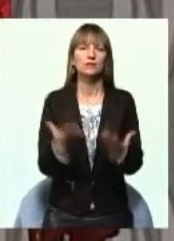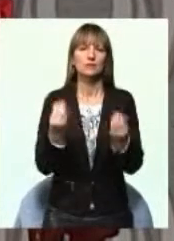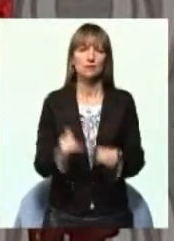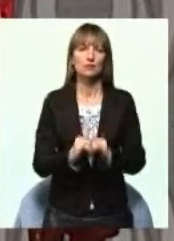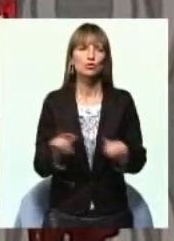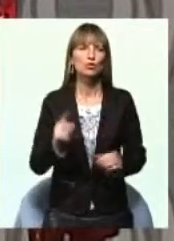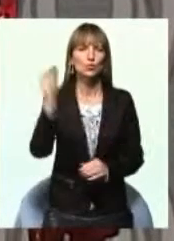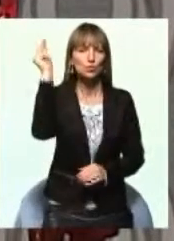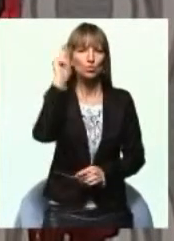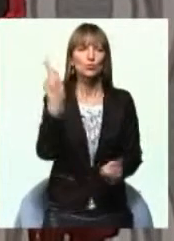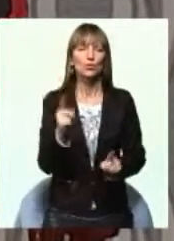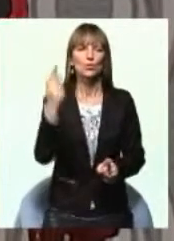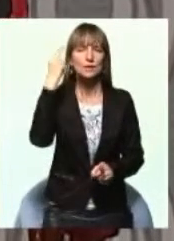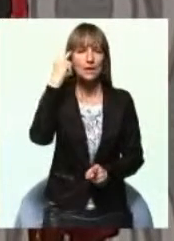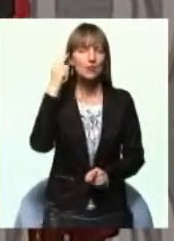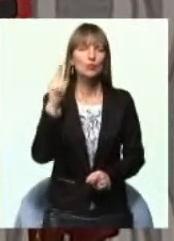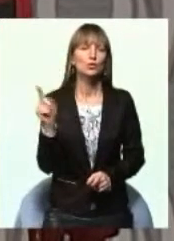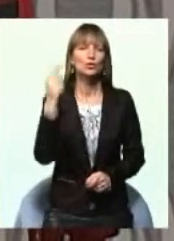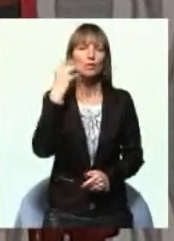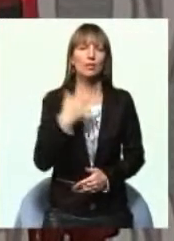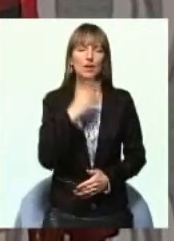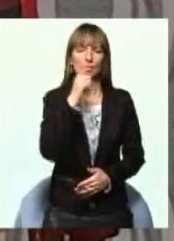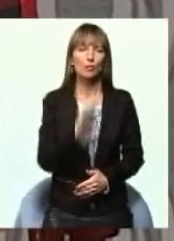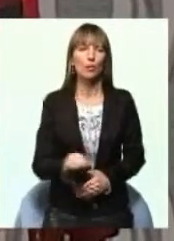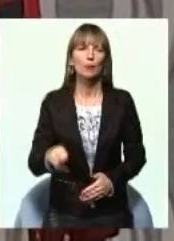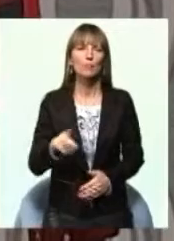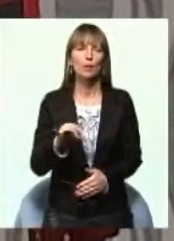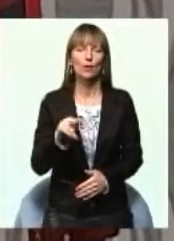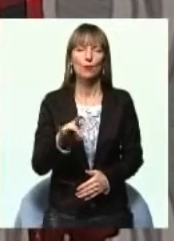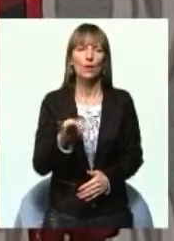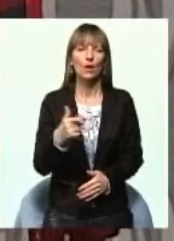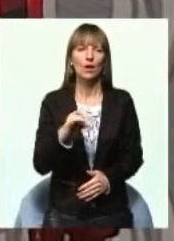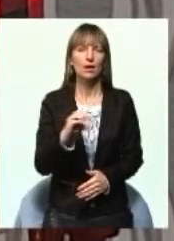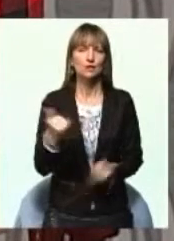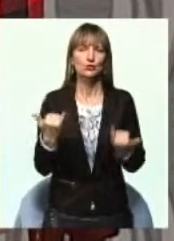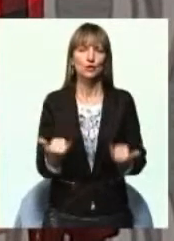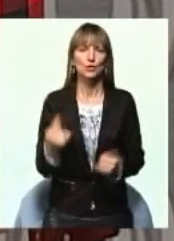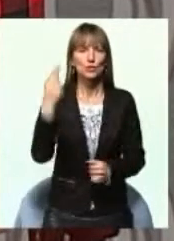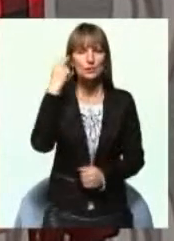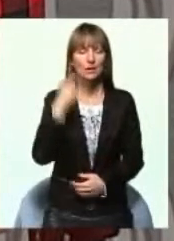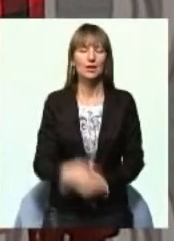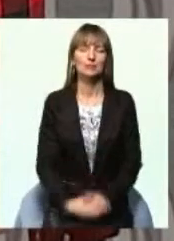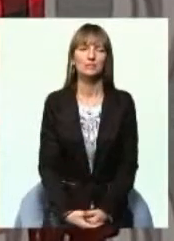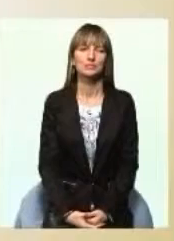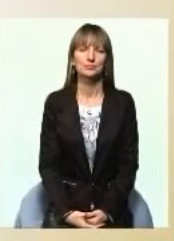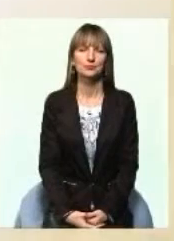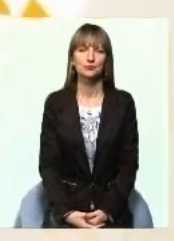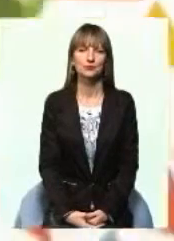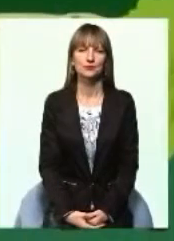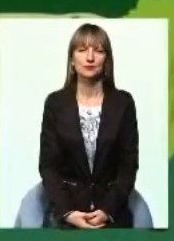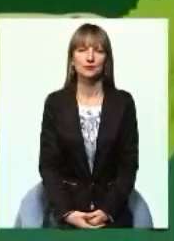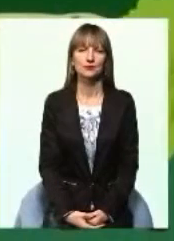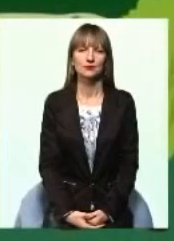чогось вчимося, чогось дізнаємося. Ну, а що думають наші малята про прогрес, зараз ми і дізнаємося.